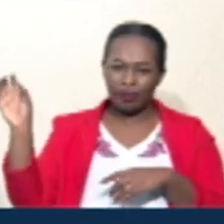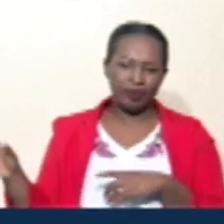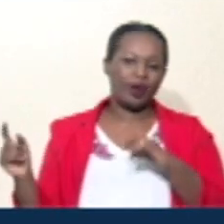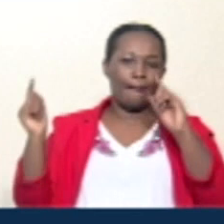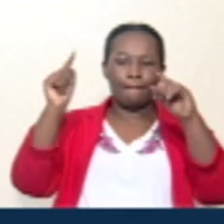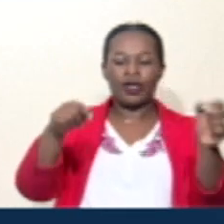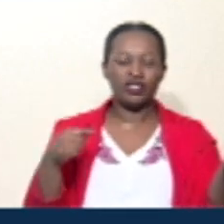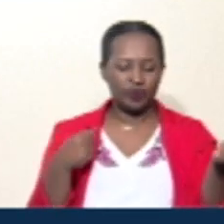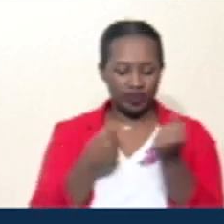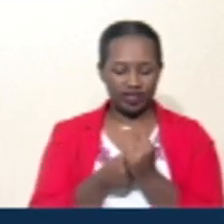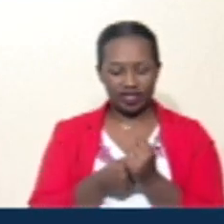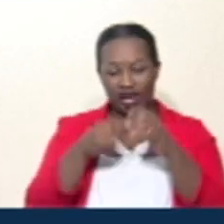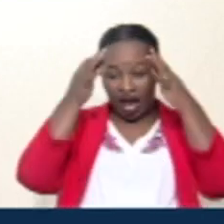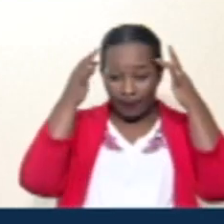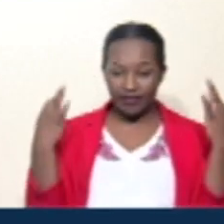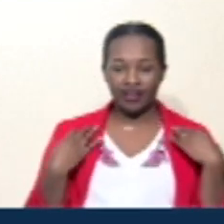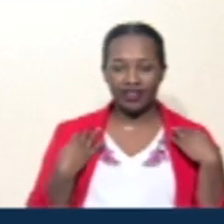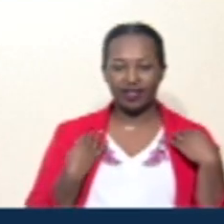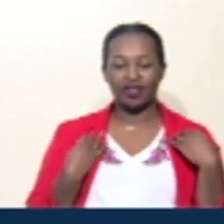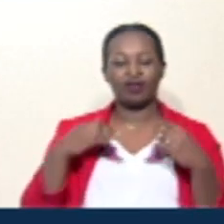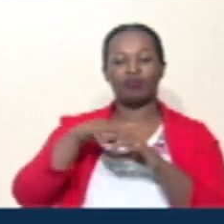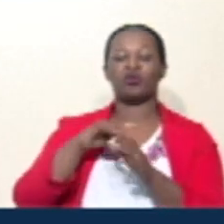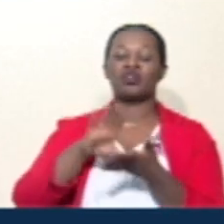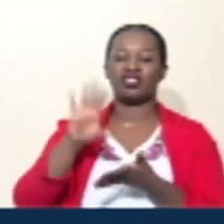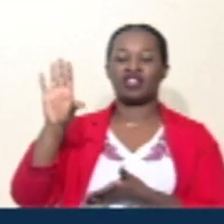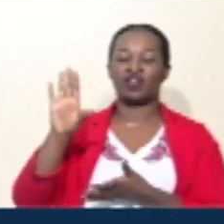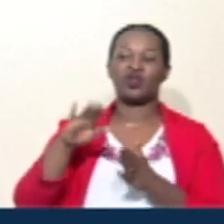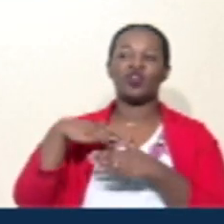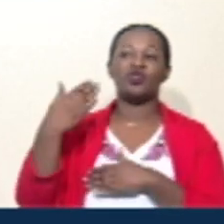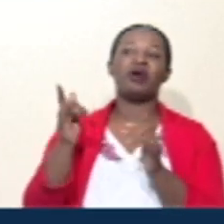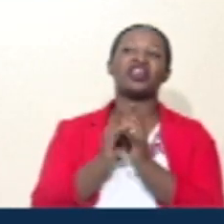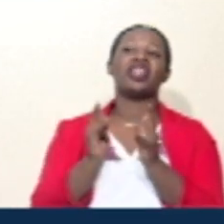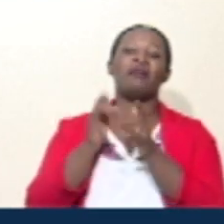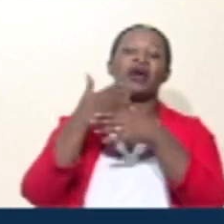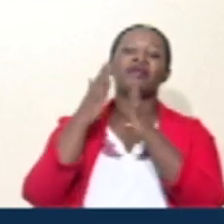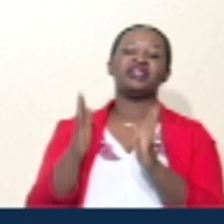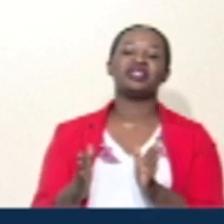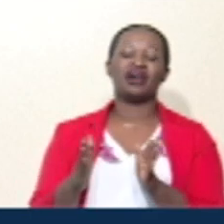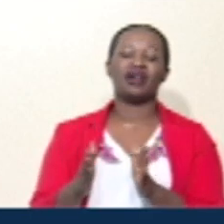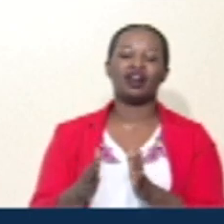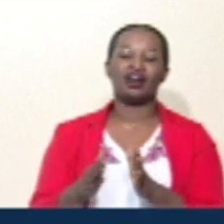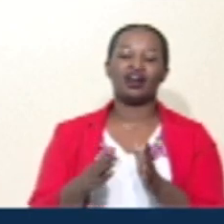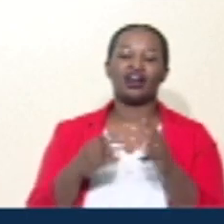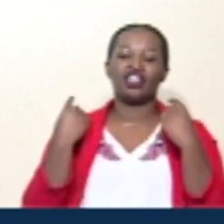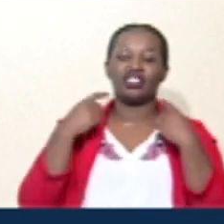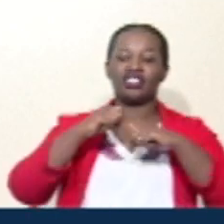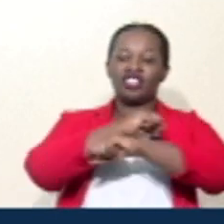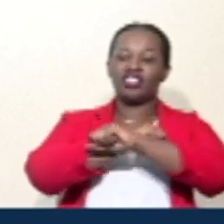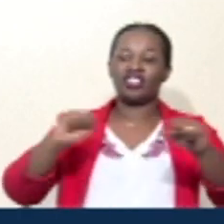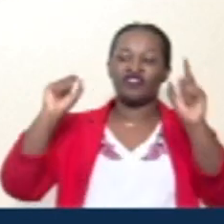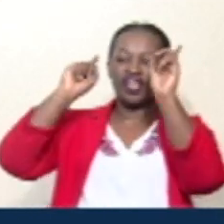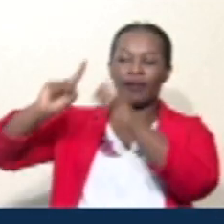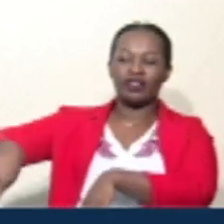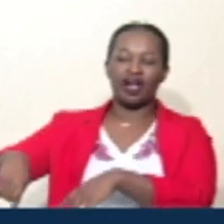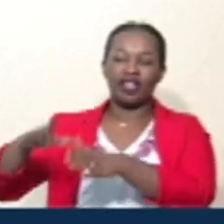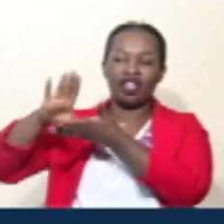baje gushyigikira abakwe n'abageni mu muhango wo gusezerana, mu kanya ngo habaye inama ya minisitiri Gitifu yataye abaturage bagomba gusezerana